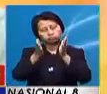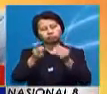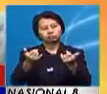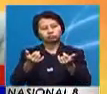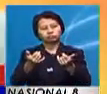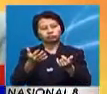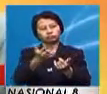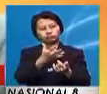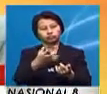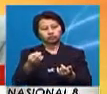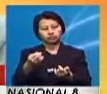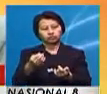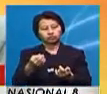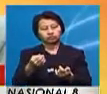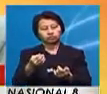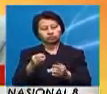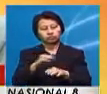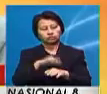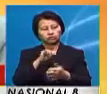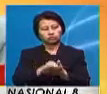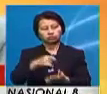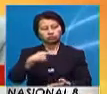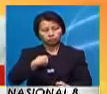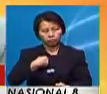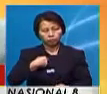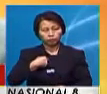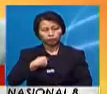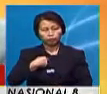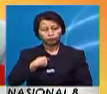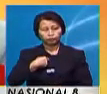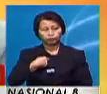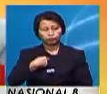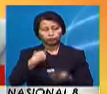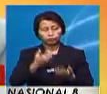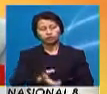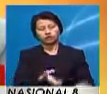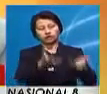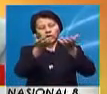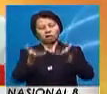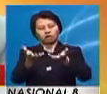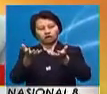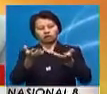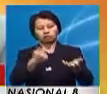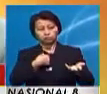dan itu Mida diangkat sama